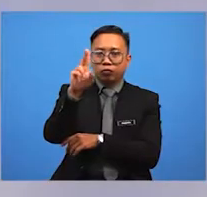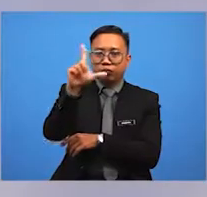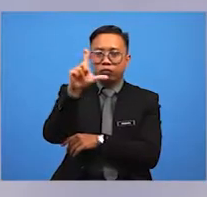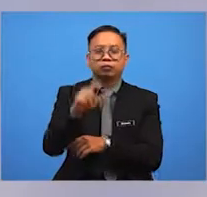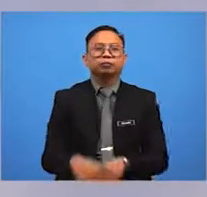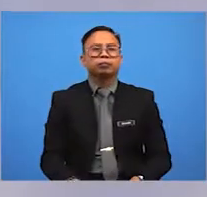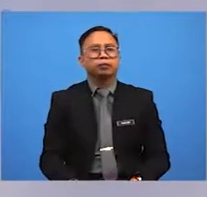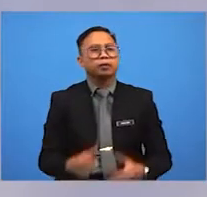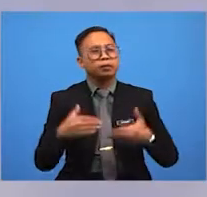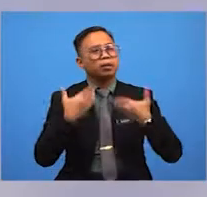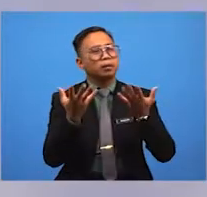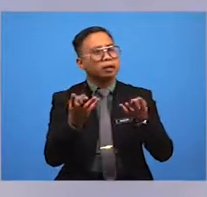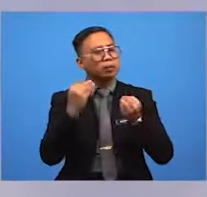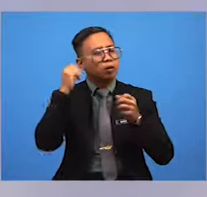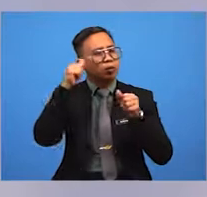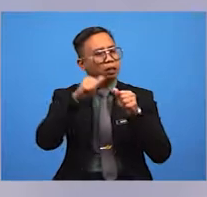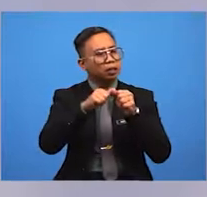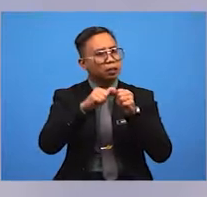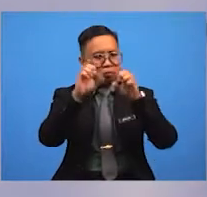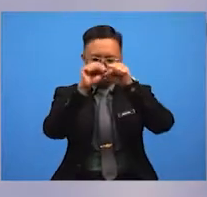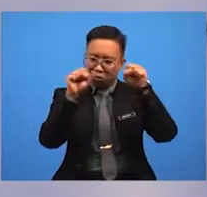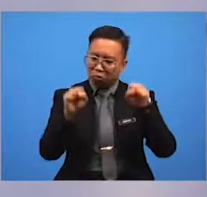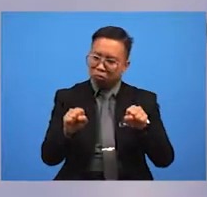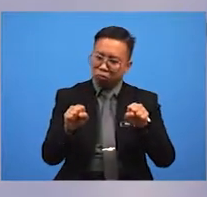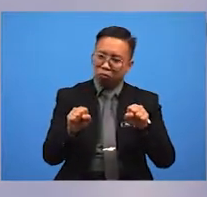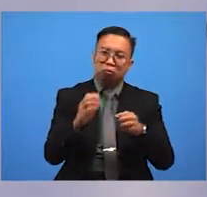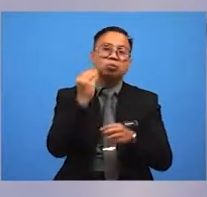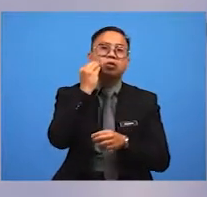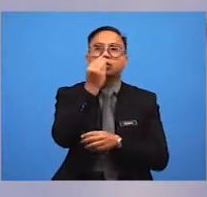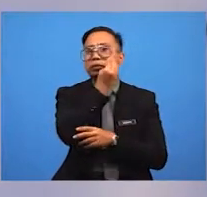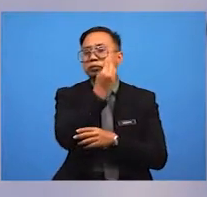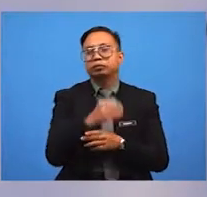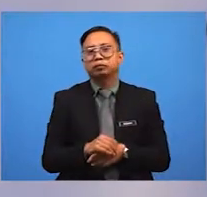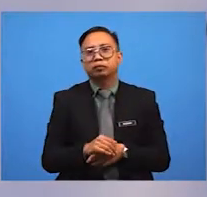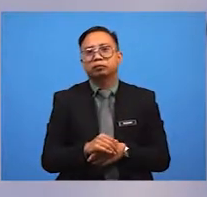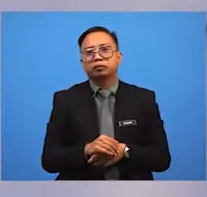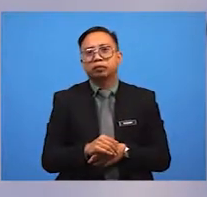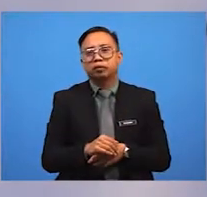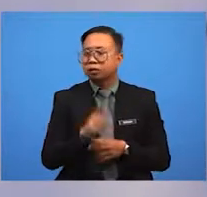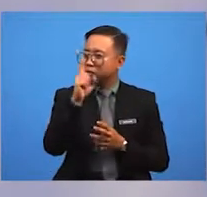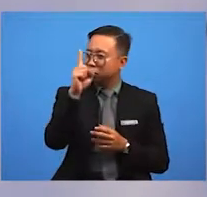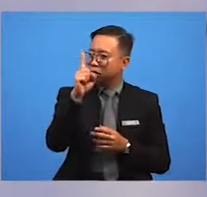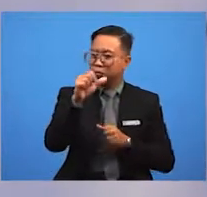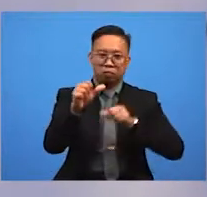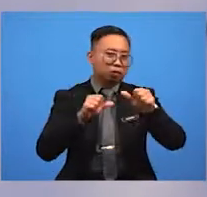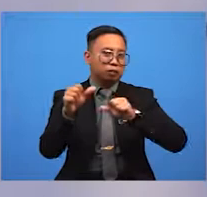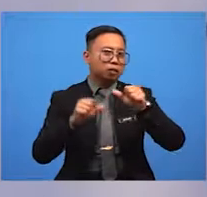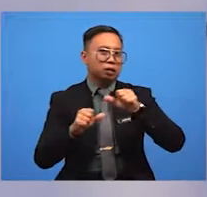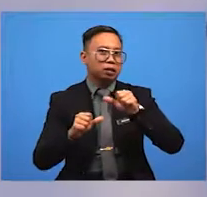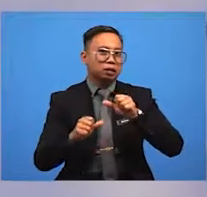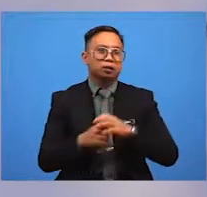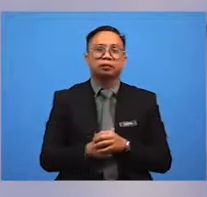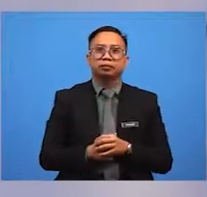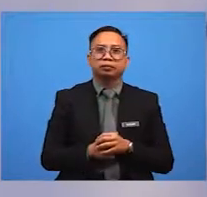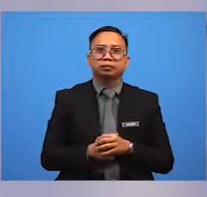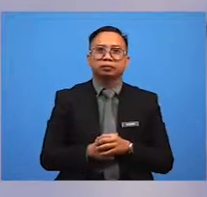Bagaimana kita nak mengingat struktur bunga ini? Mari kita menjalankan satu aktiviti yang